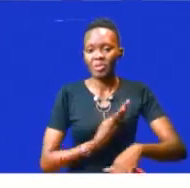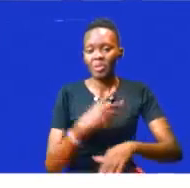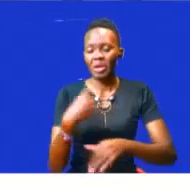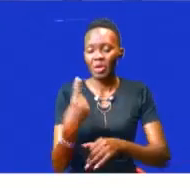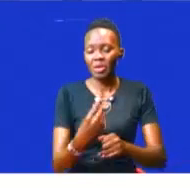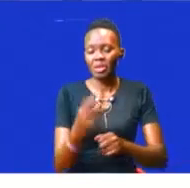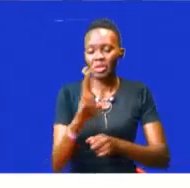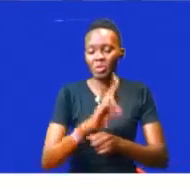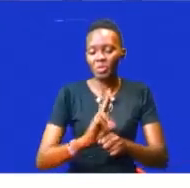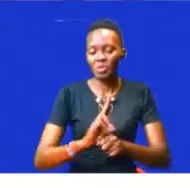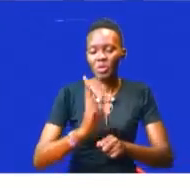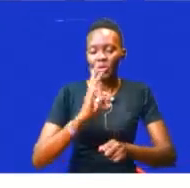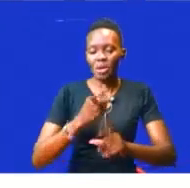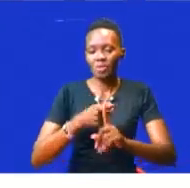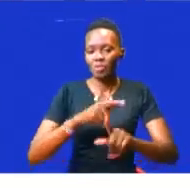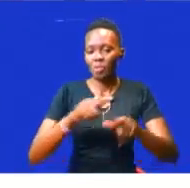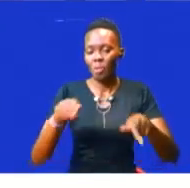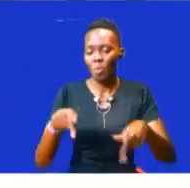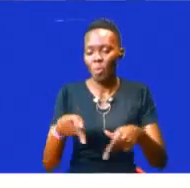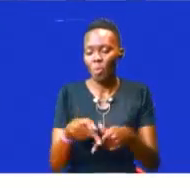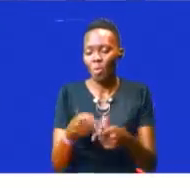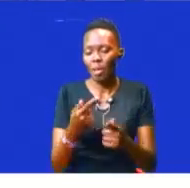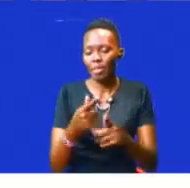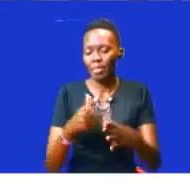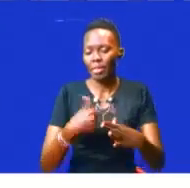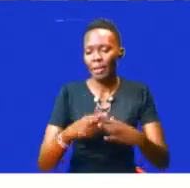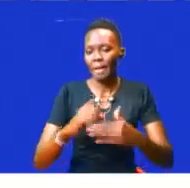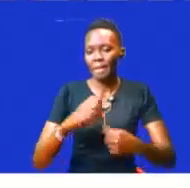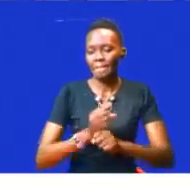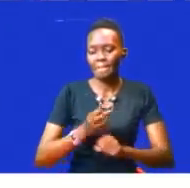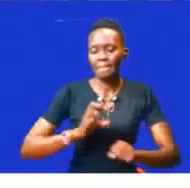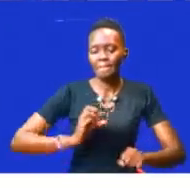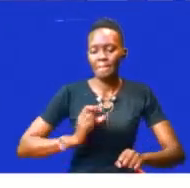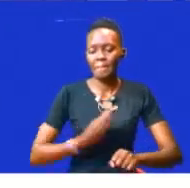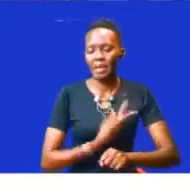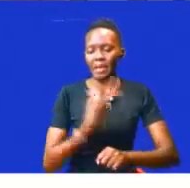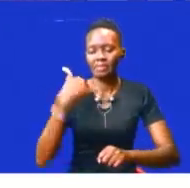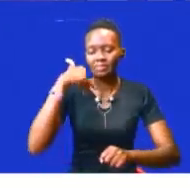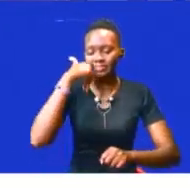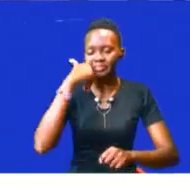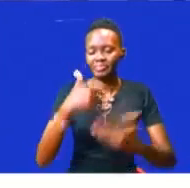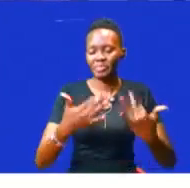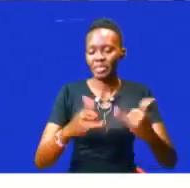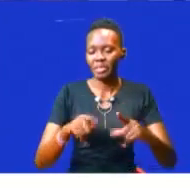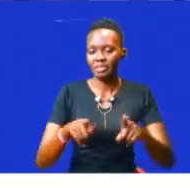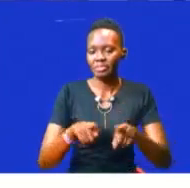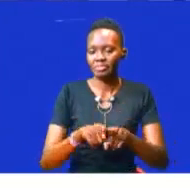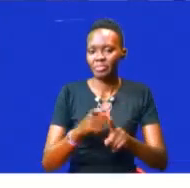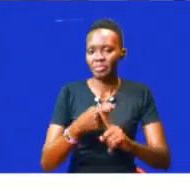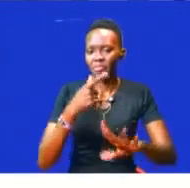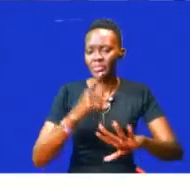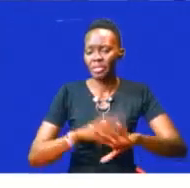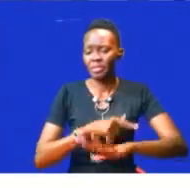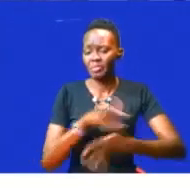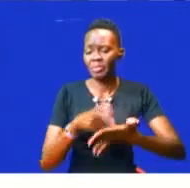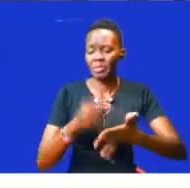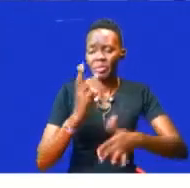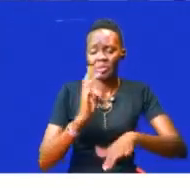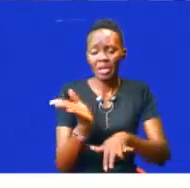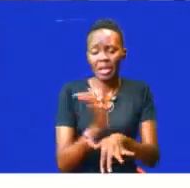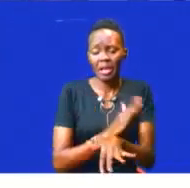dago mane miyo nyithindewa bedo gi tuoche kata wan gi tuoche mang'eny mane negowa. To nyaka ne pigni bi, nyaka koro